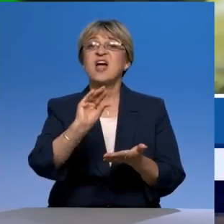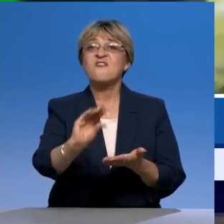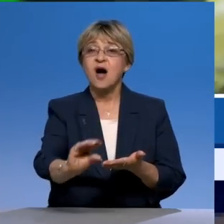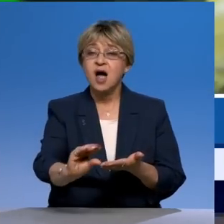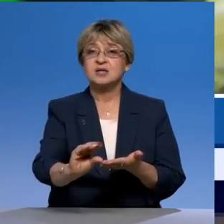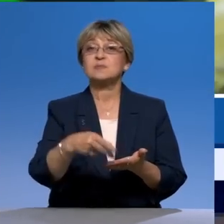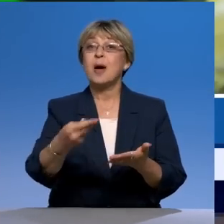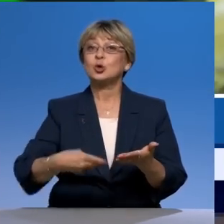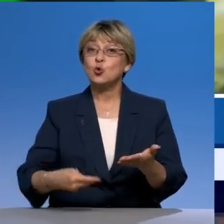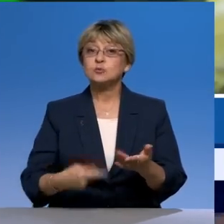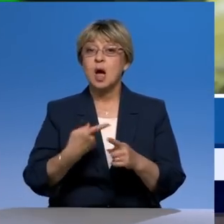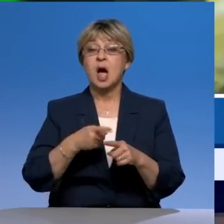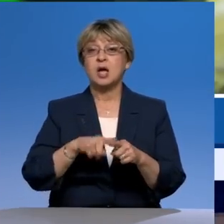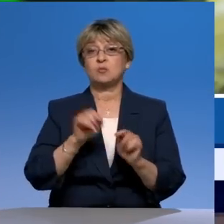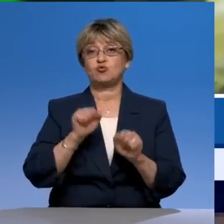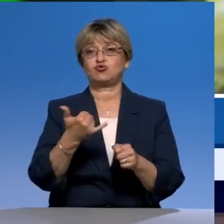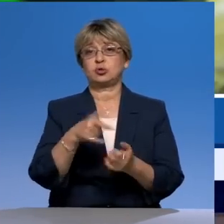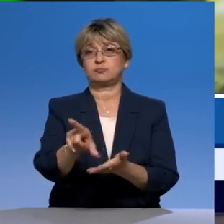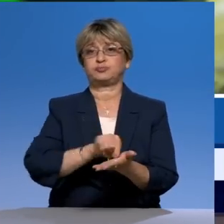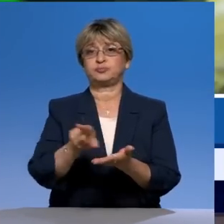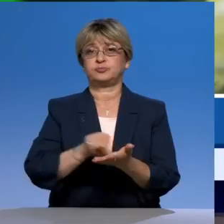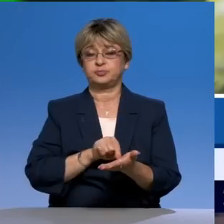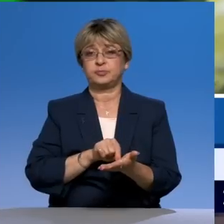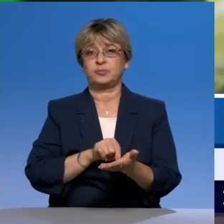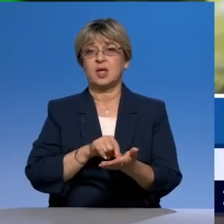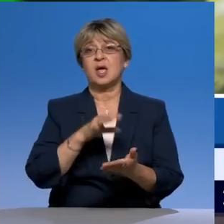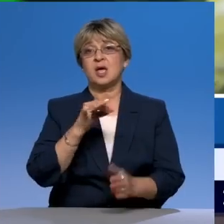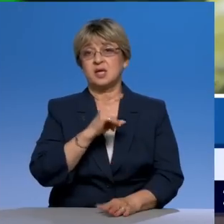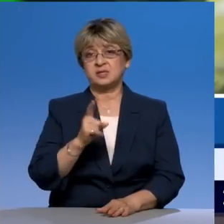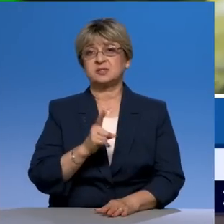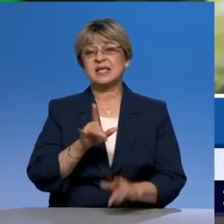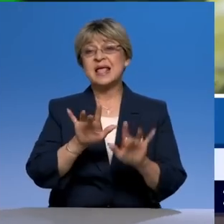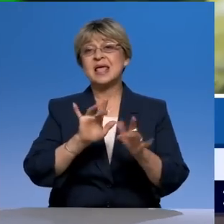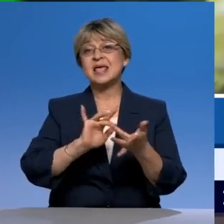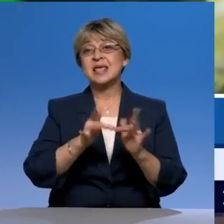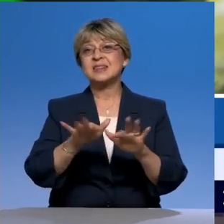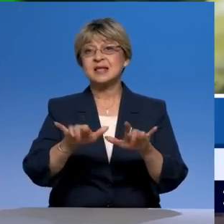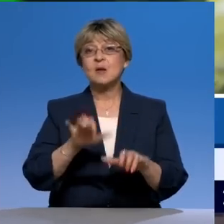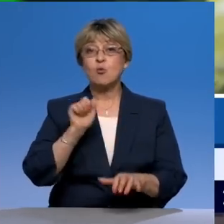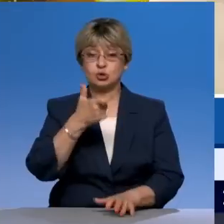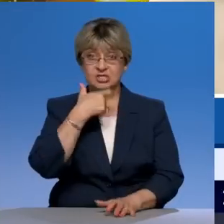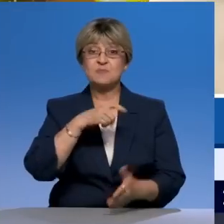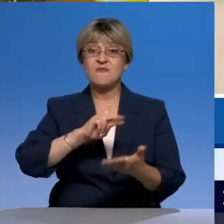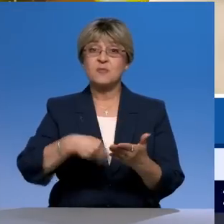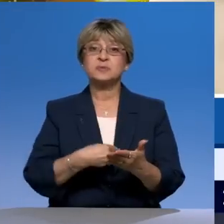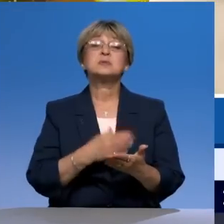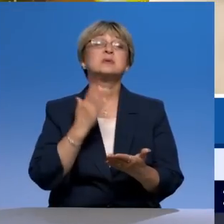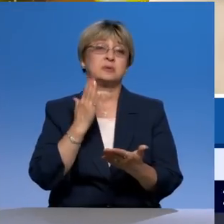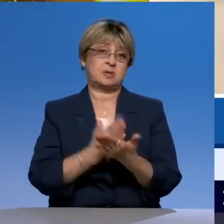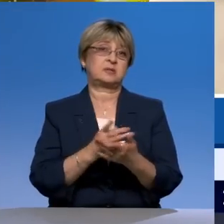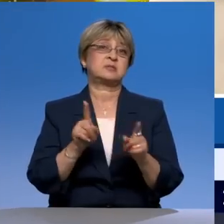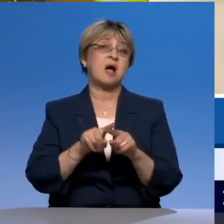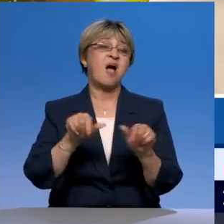теперь это можно скачать из интернета, там 107-ю обычную форму. И самому себе выписать? А можно, ну, вообще есть такая даже форма, и